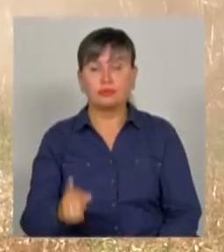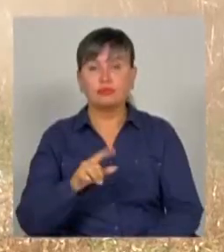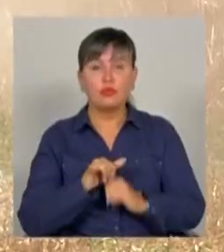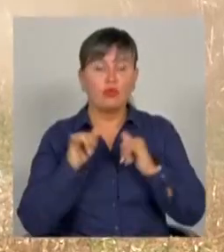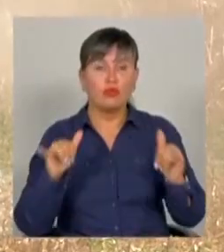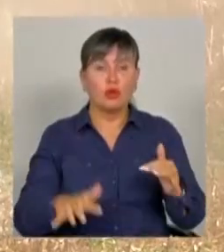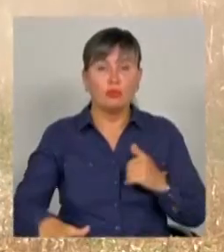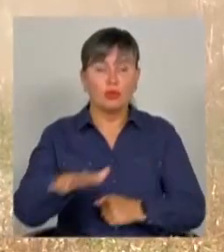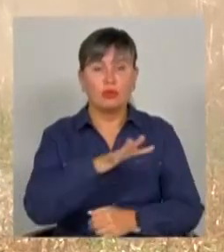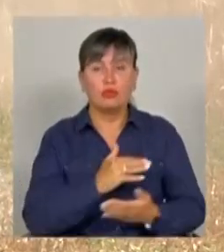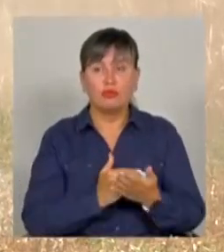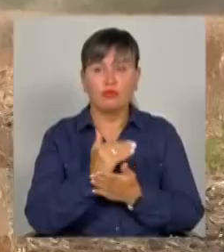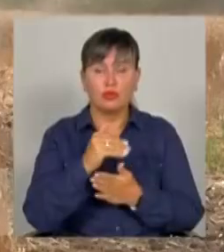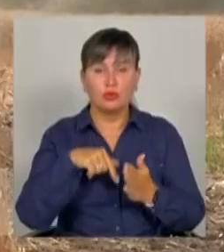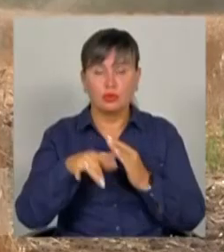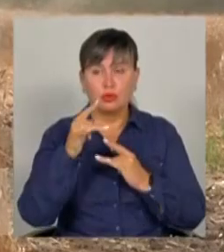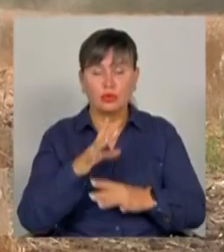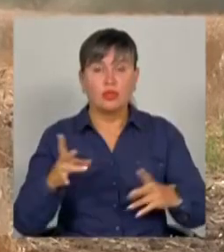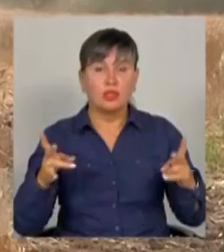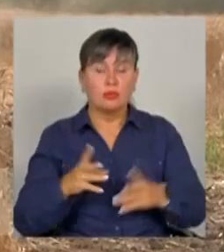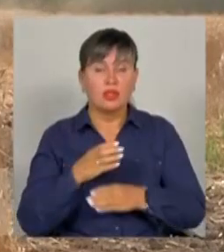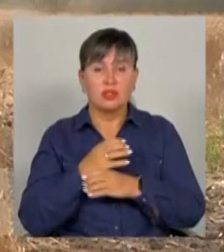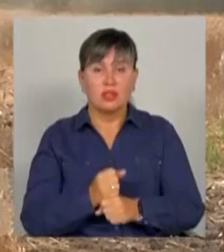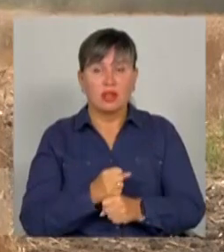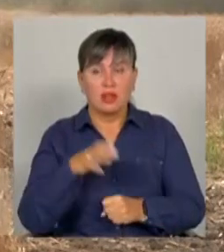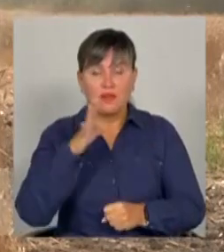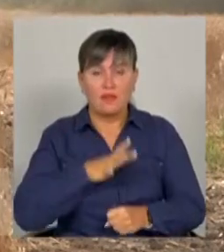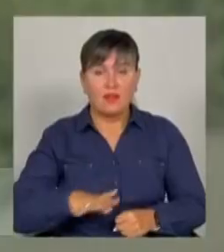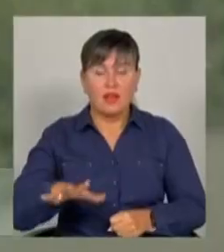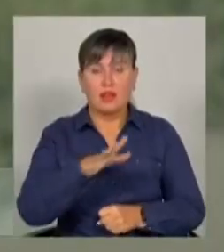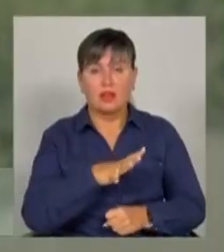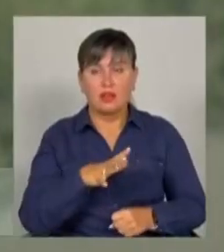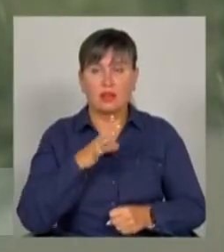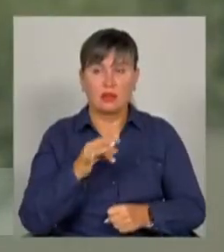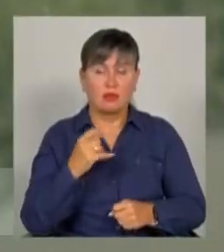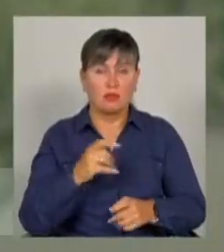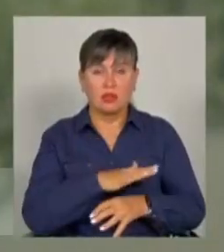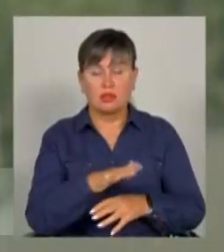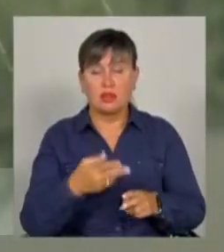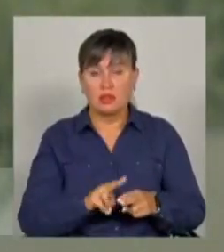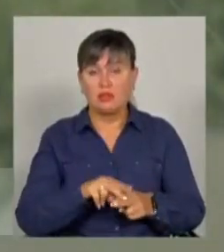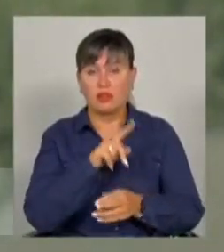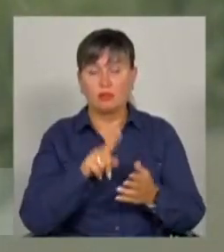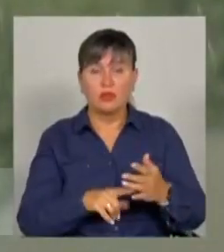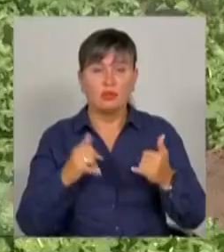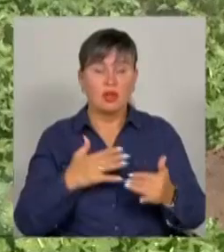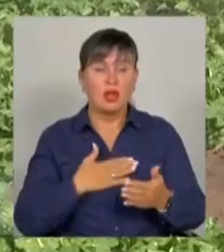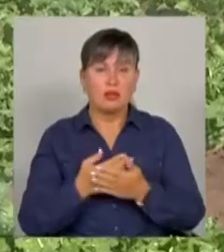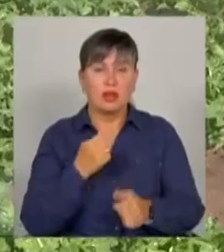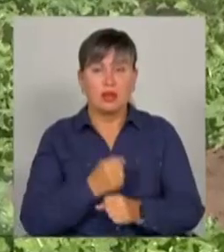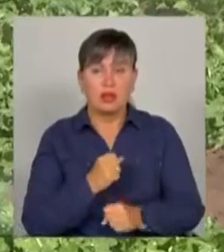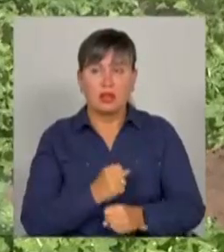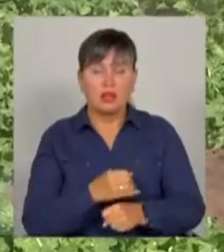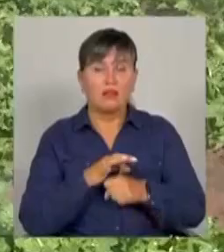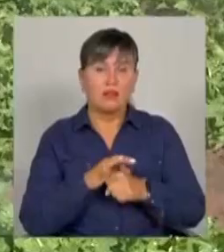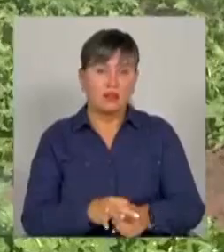увеличить площади высокорентабельных культур, необходимо сократить водоемки и монокультурные посевы. Над этим вопросом сегодня активно работают